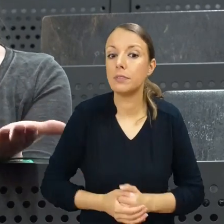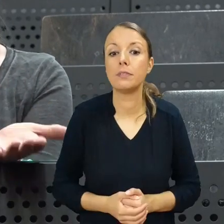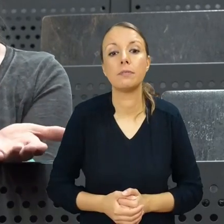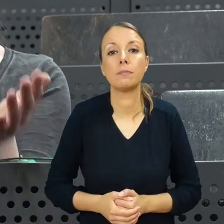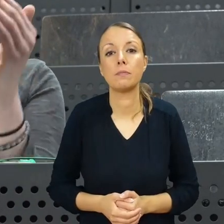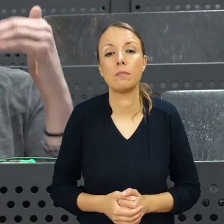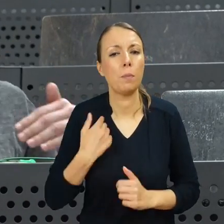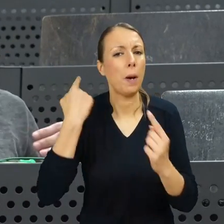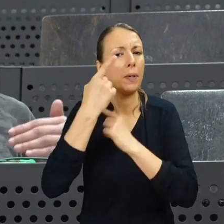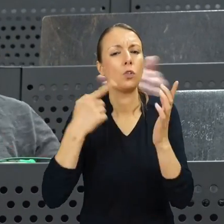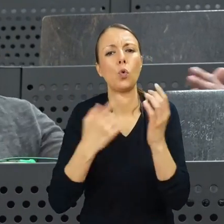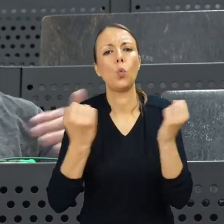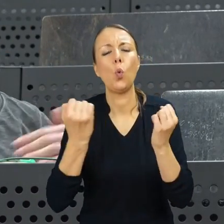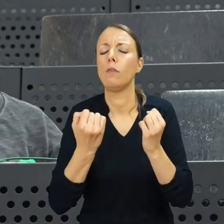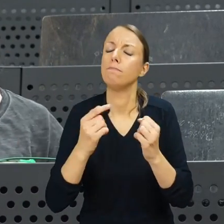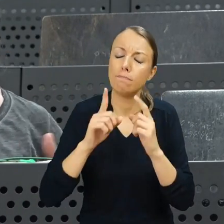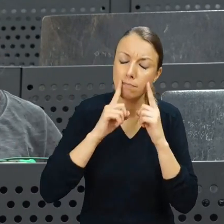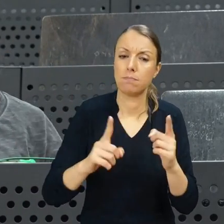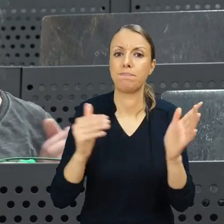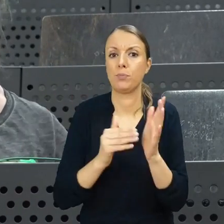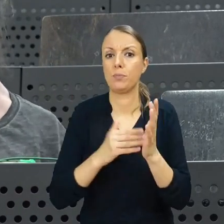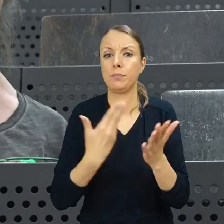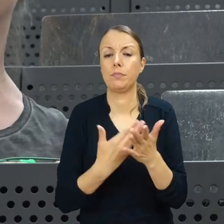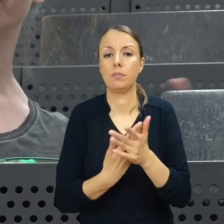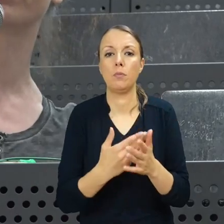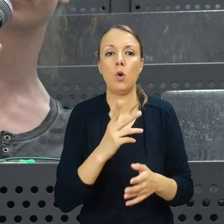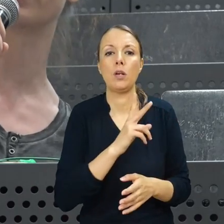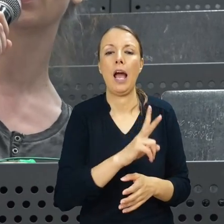bardzo głęboki sens, bo wychodzimy wtedy z tego podwórka, z tej piaskownicy